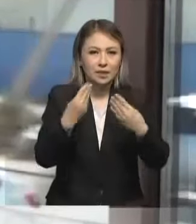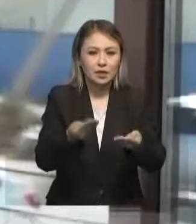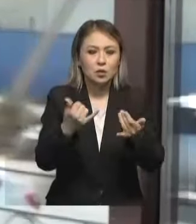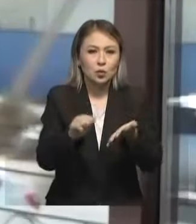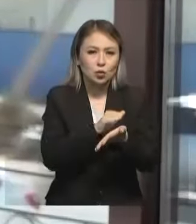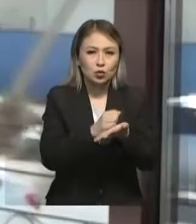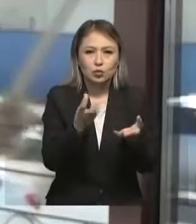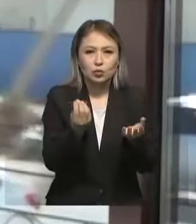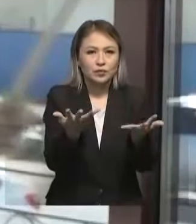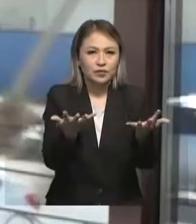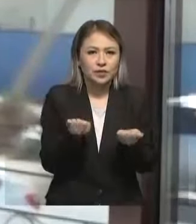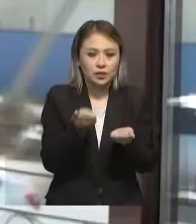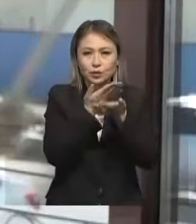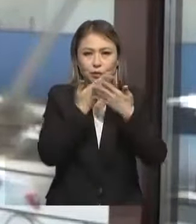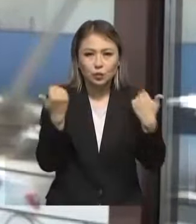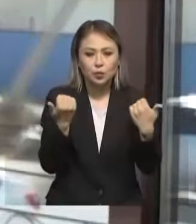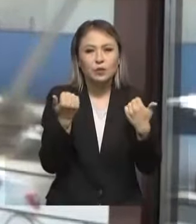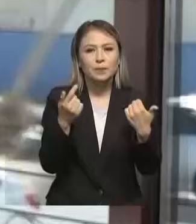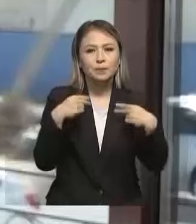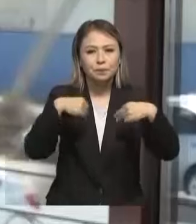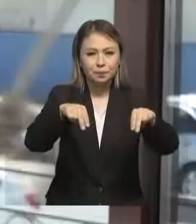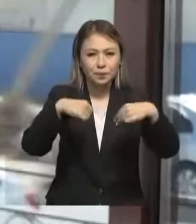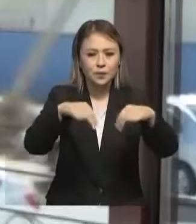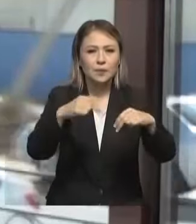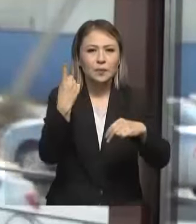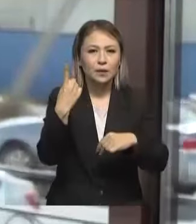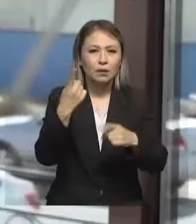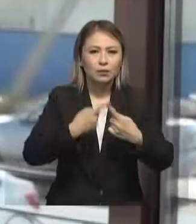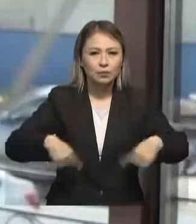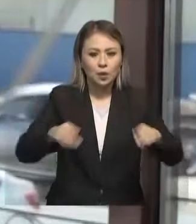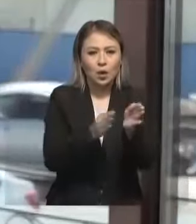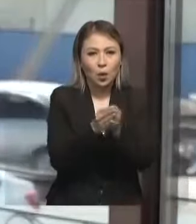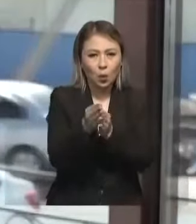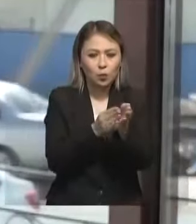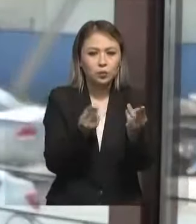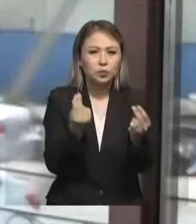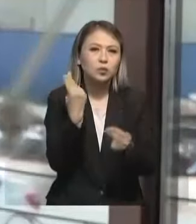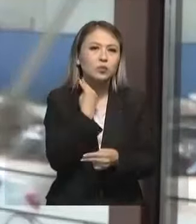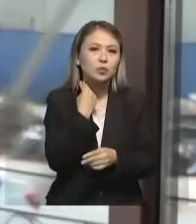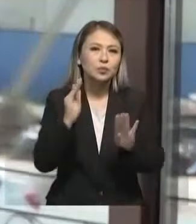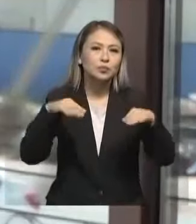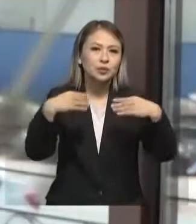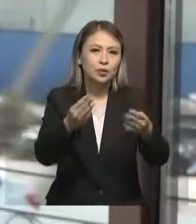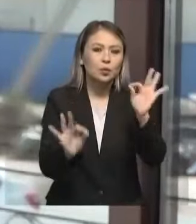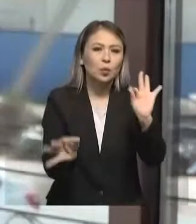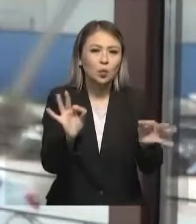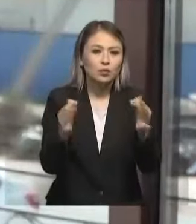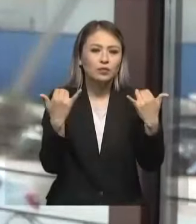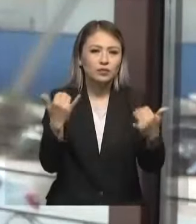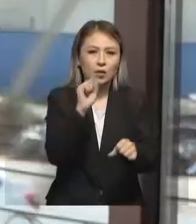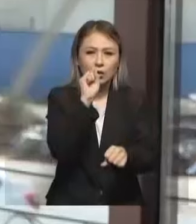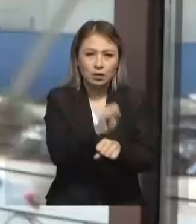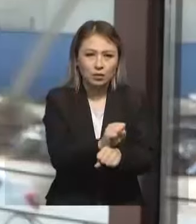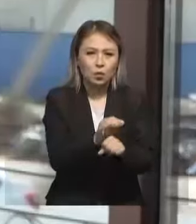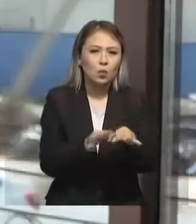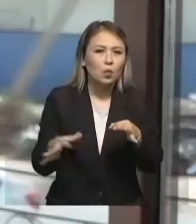құжат әлі келмей жатыр. Мысалы, дәнді дақылға бір гектар огурцыға, емесе бір гектар қарбызға берілетін нормасы. Соған байланысты қазір тоқтап тұр